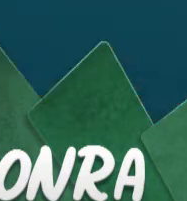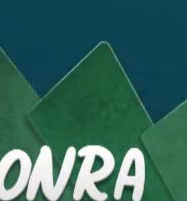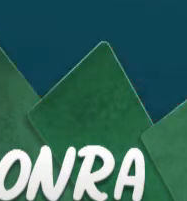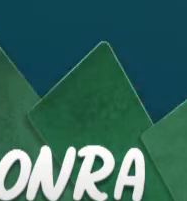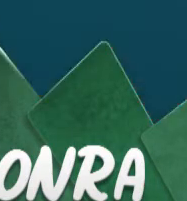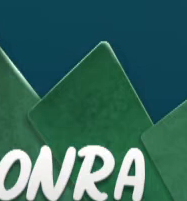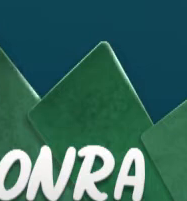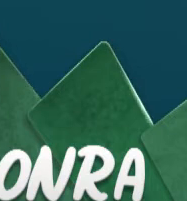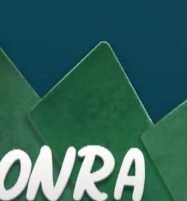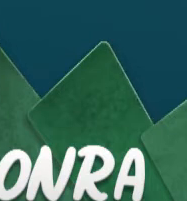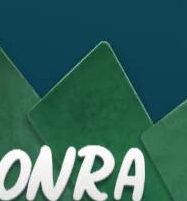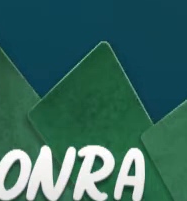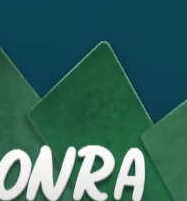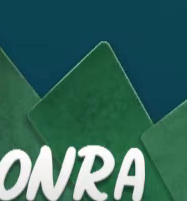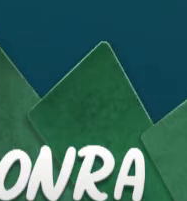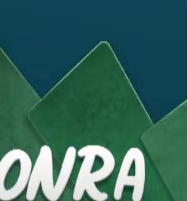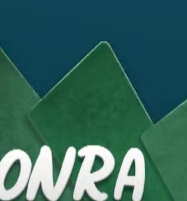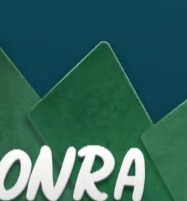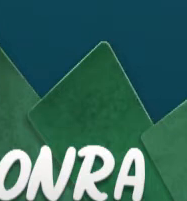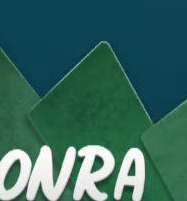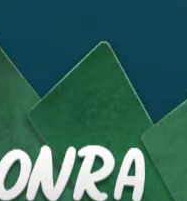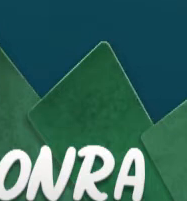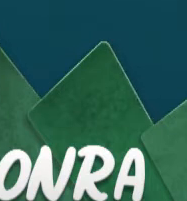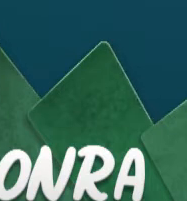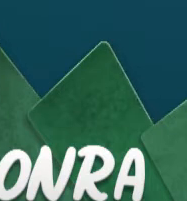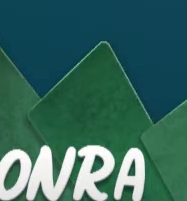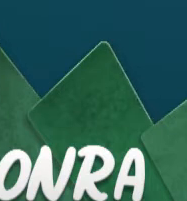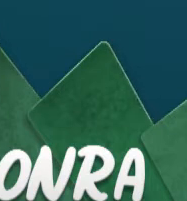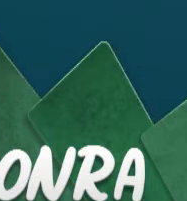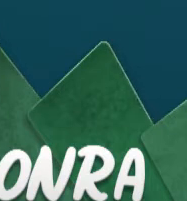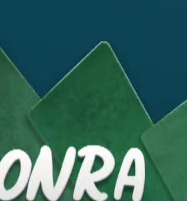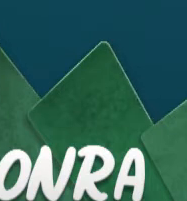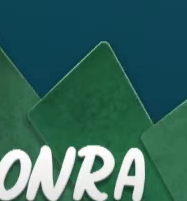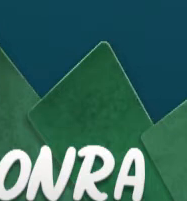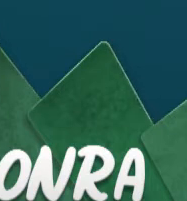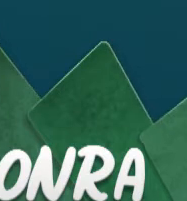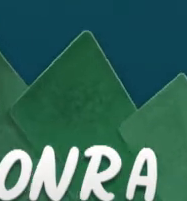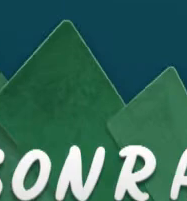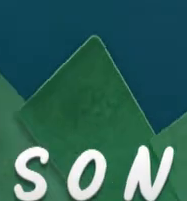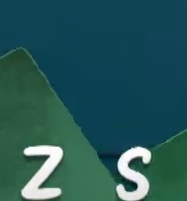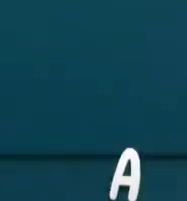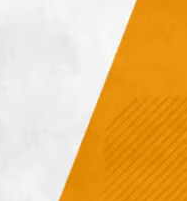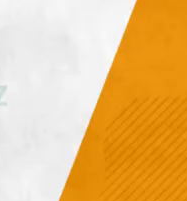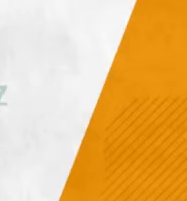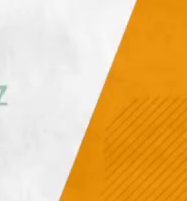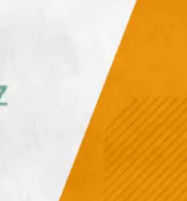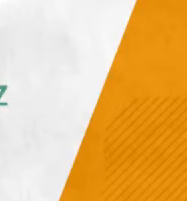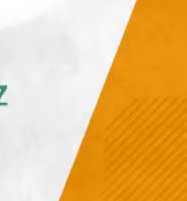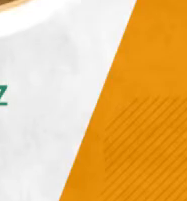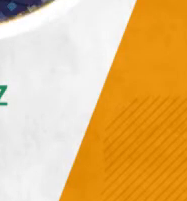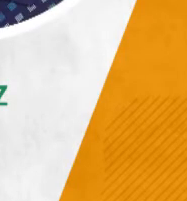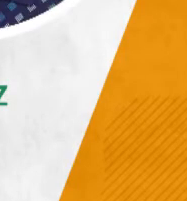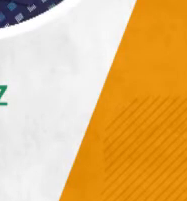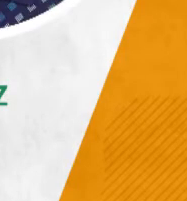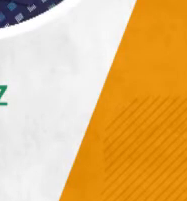Peki bitkilerin temizlenmesi nasıl olur çiçek ve bitki bakımında yaptığımız en büyük hata nedir Konu ile